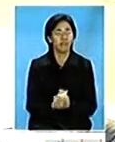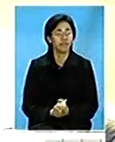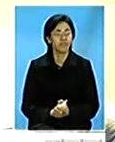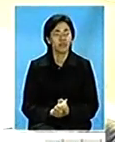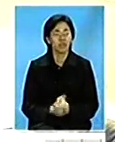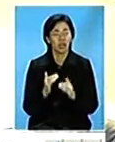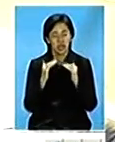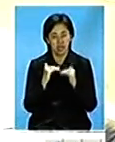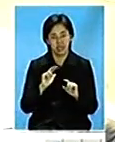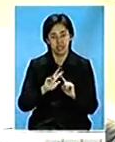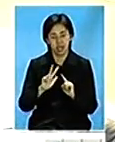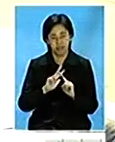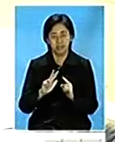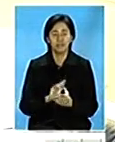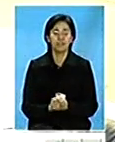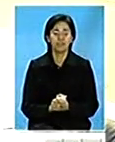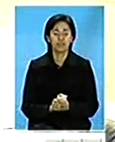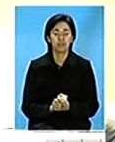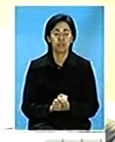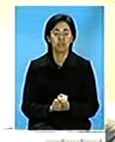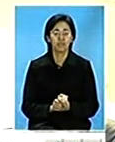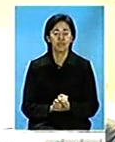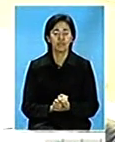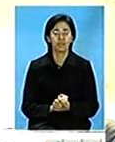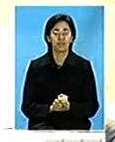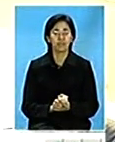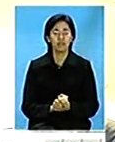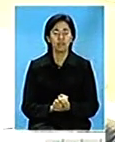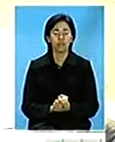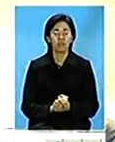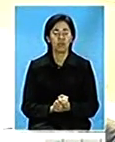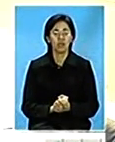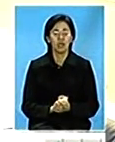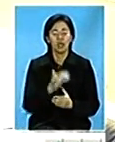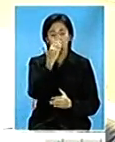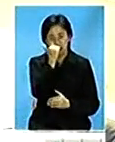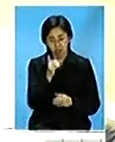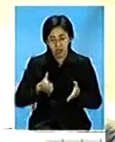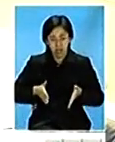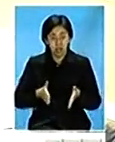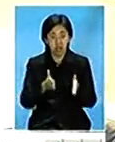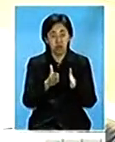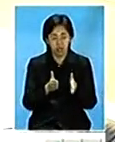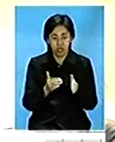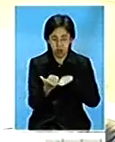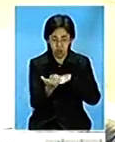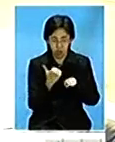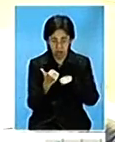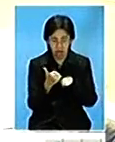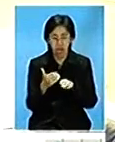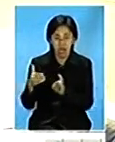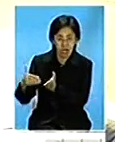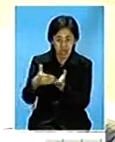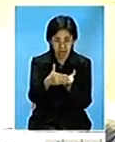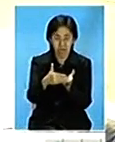แล้วก็ประการที่สามก็คือทำไมไม่ทำถนนให้เชื่อมต่อกับไปขนส่งทางเรือเมื่อก่อ